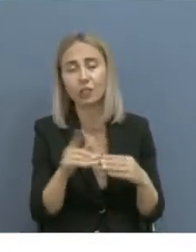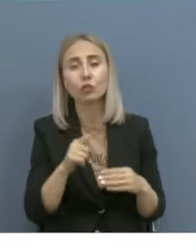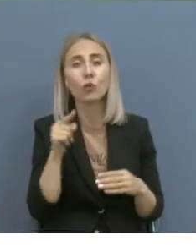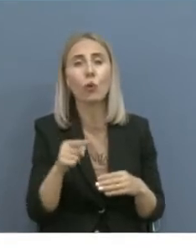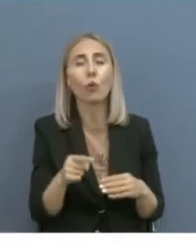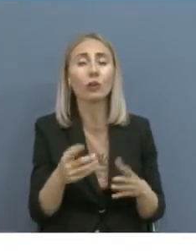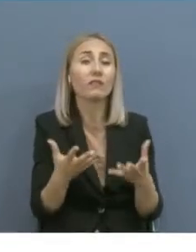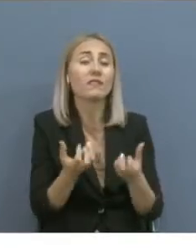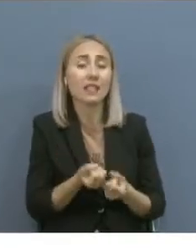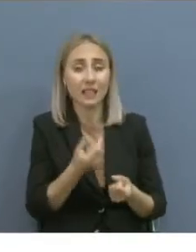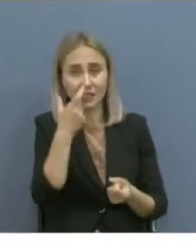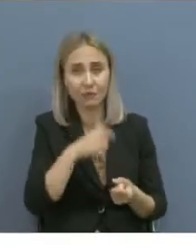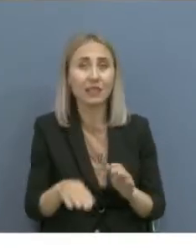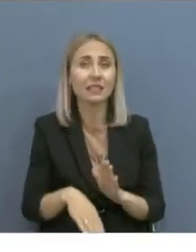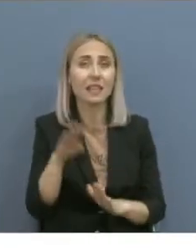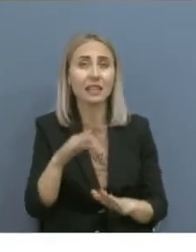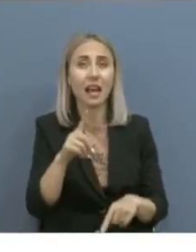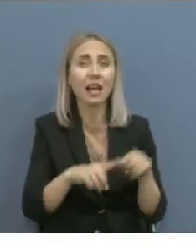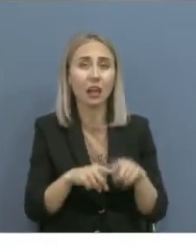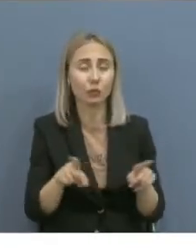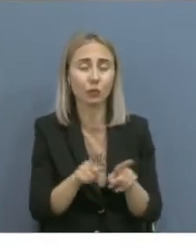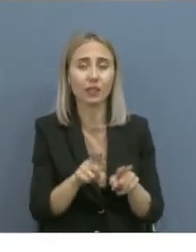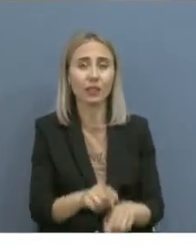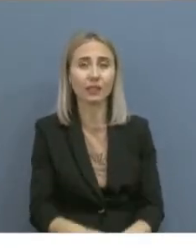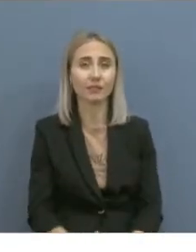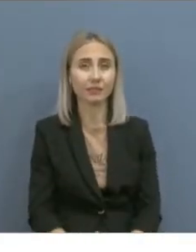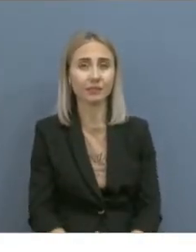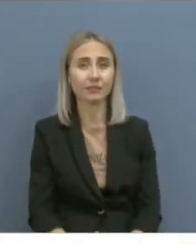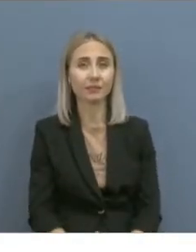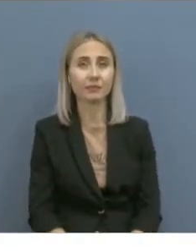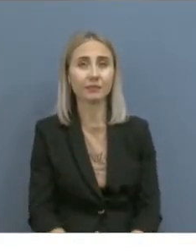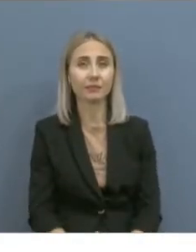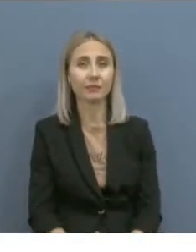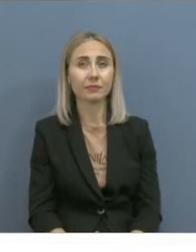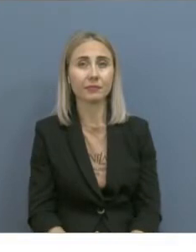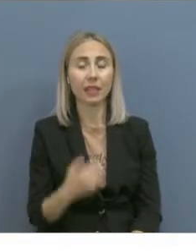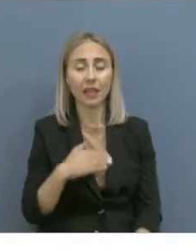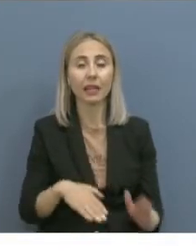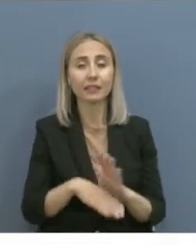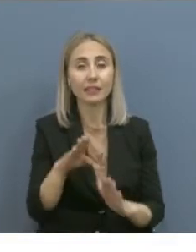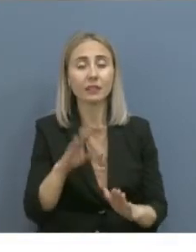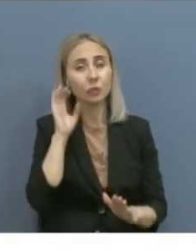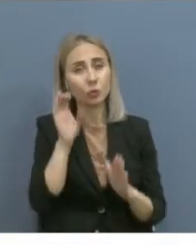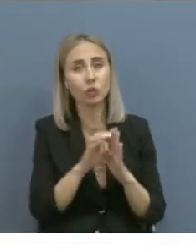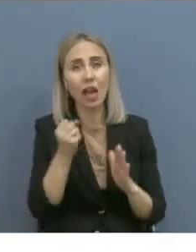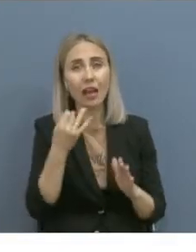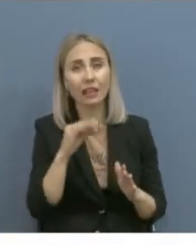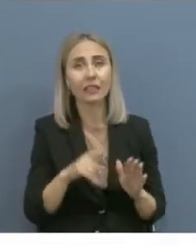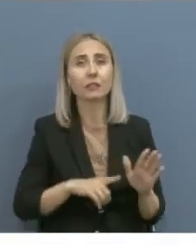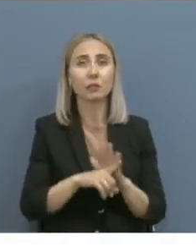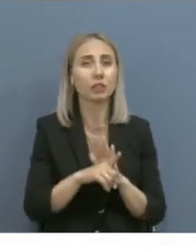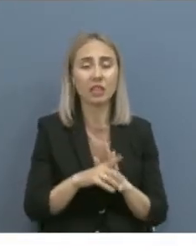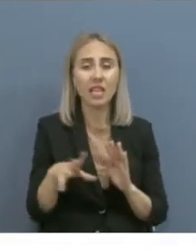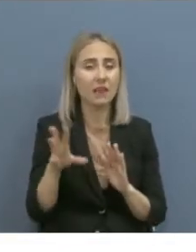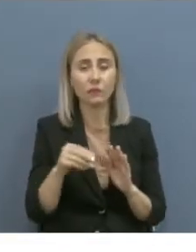көрсе арқаланып кетеді. Кішкентай кезімде үлкен кісілермен бірге отырып айтыстар тыңдайтынмын,